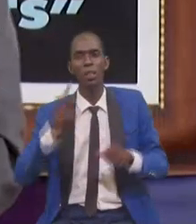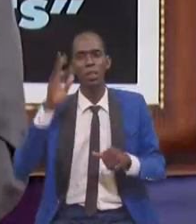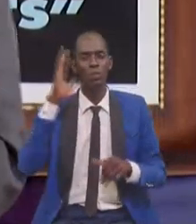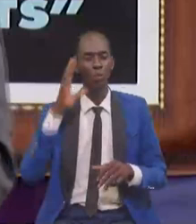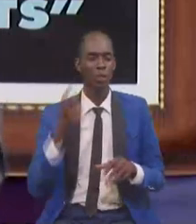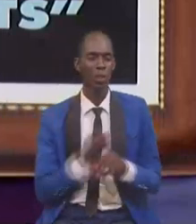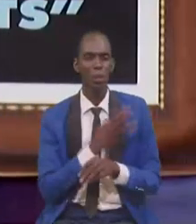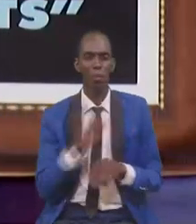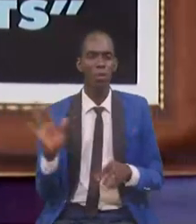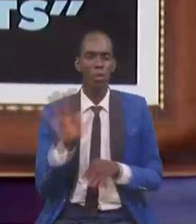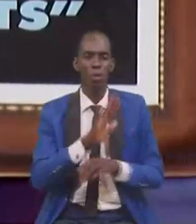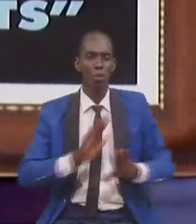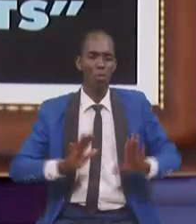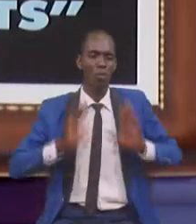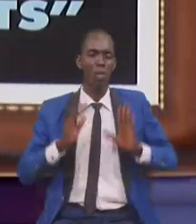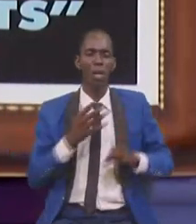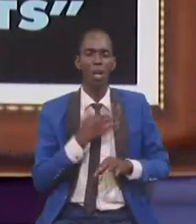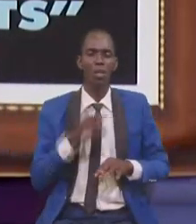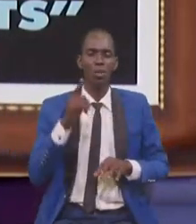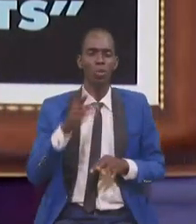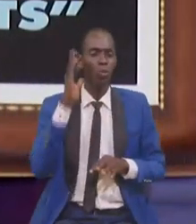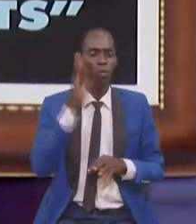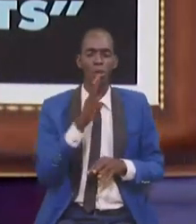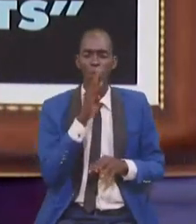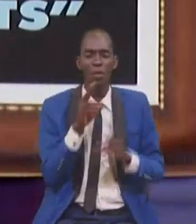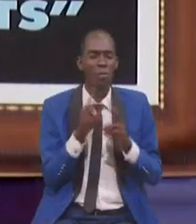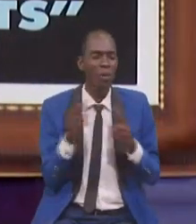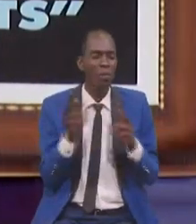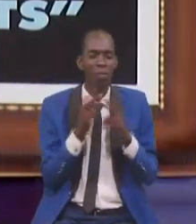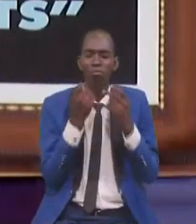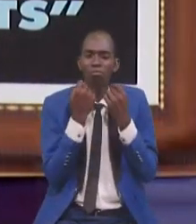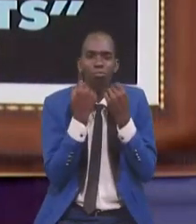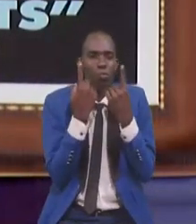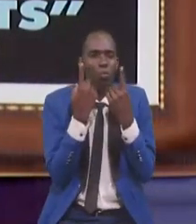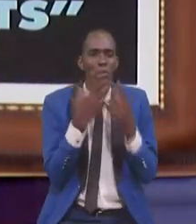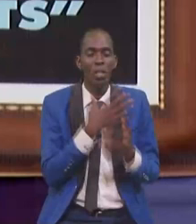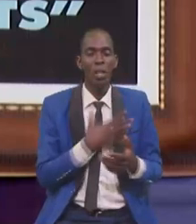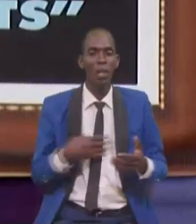si surpris, tu seras très stupéfié,